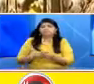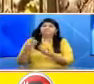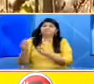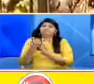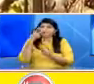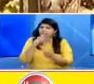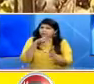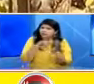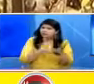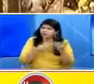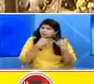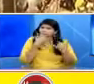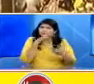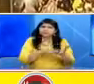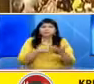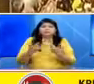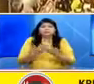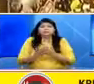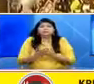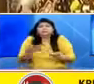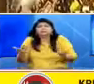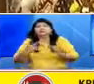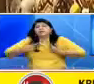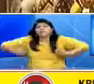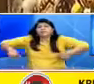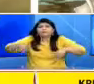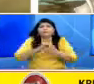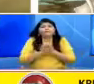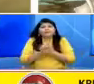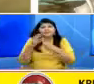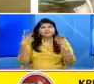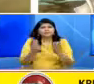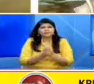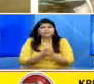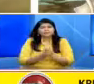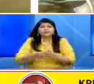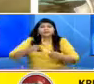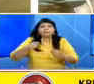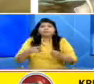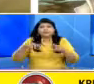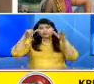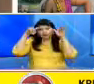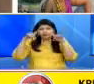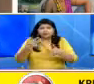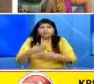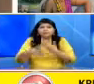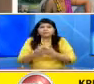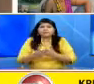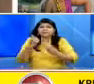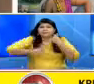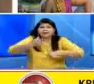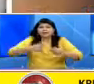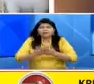के बावजूद भी कभी वो रास में रम जाते थे, तो कभी गायों के बीच, तो कभी ग्वालों के